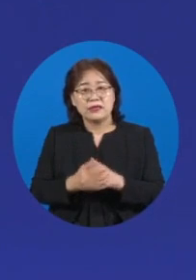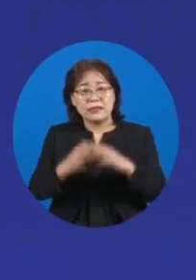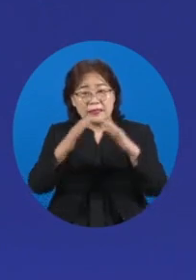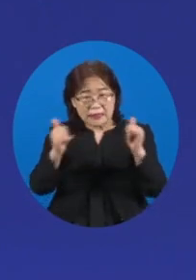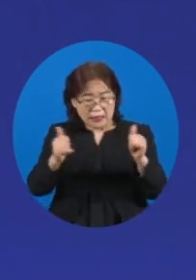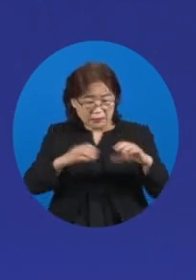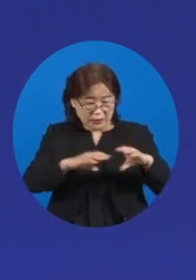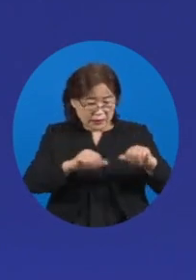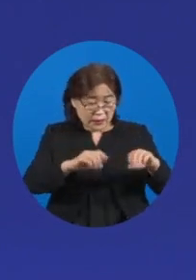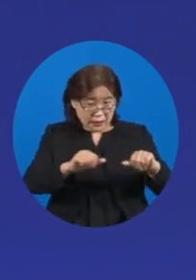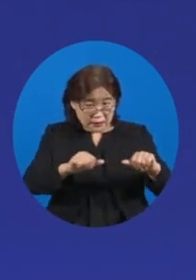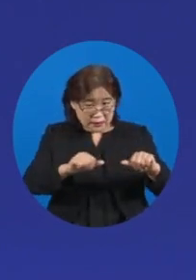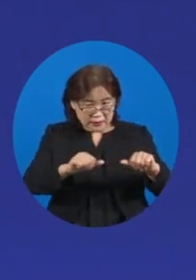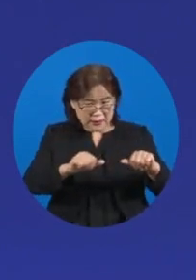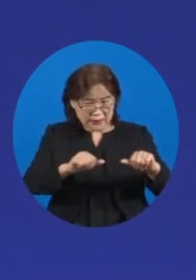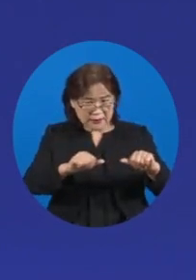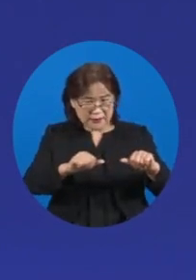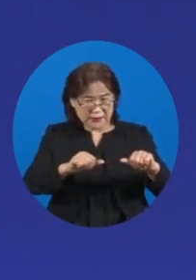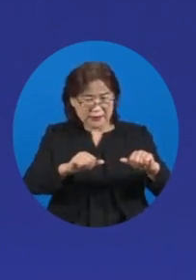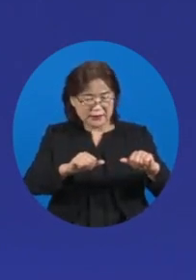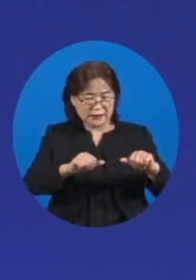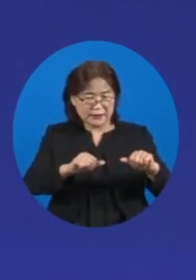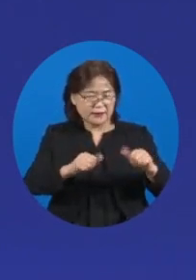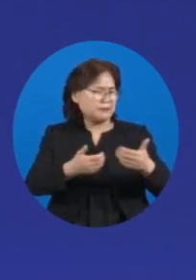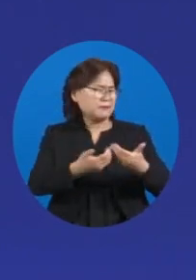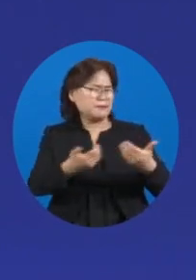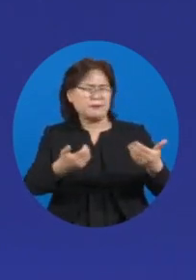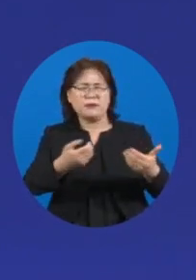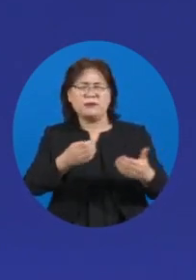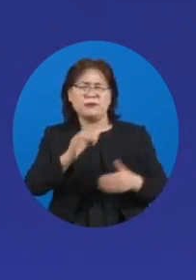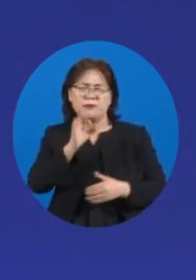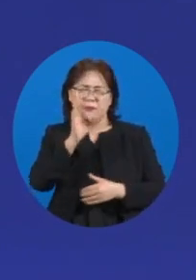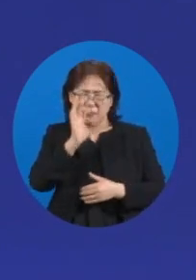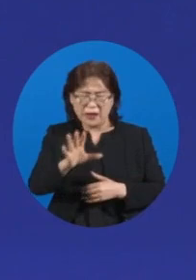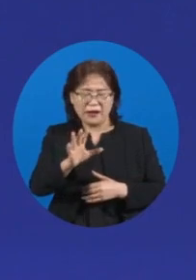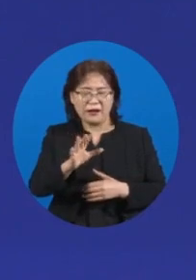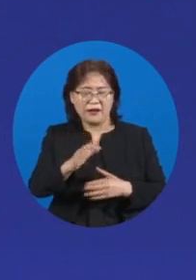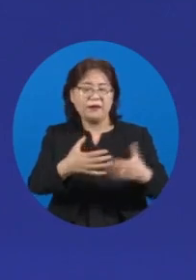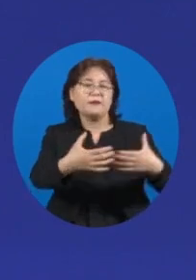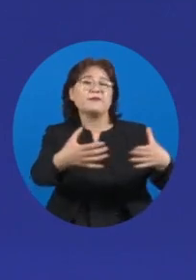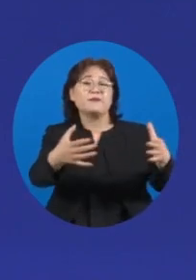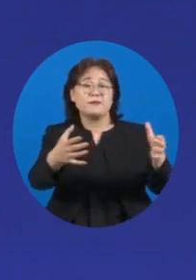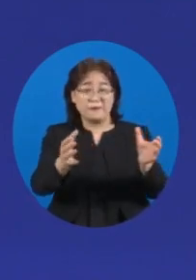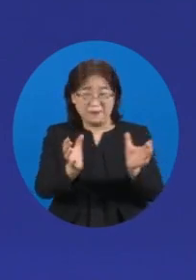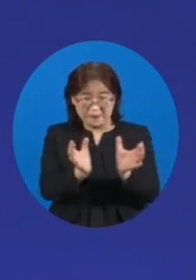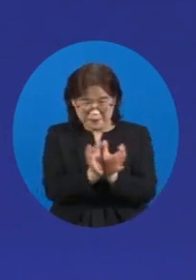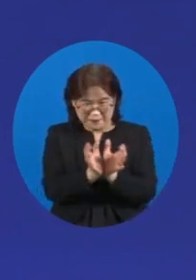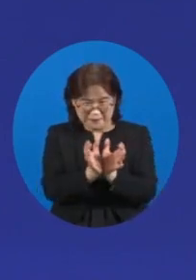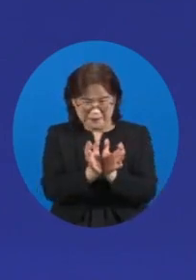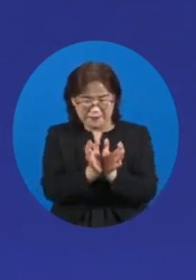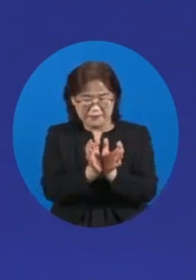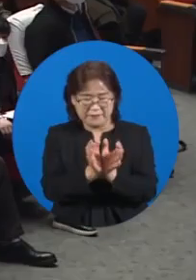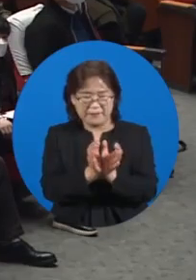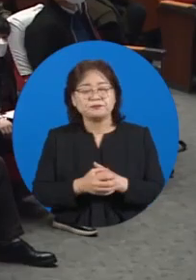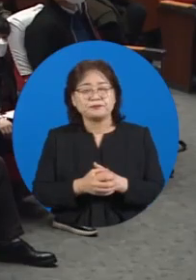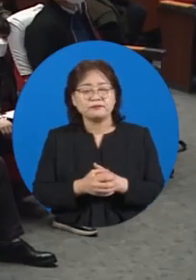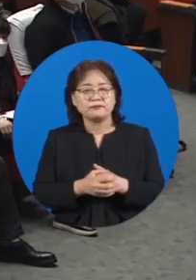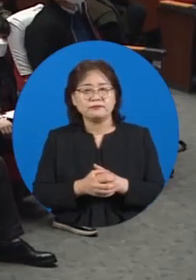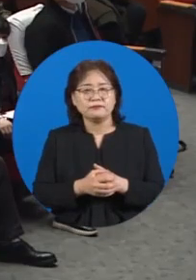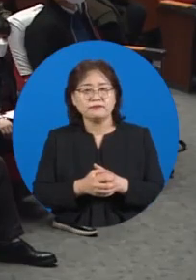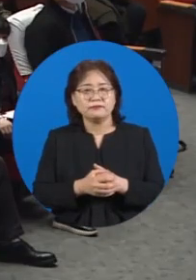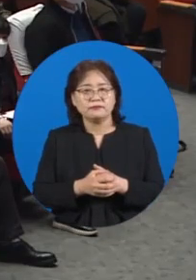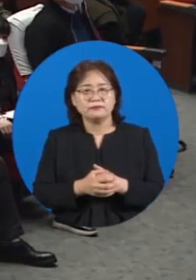요 어때요 뗄레야 뗄수없는 공동 운명 책임을 우리가 알 수 있습니다